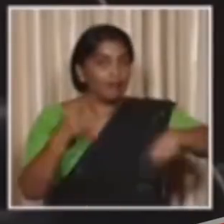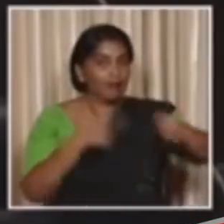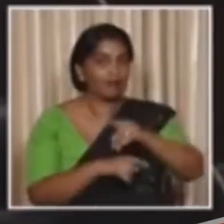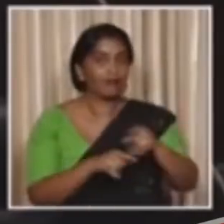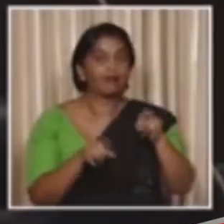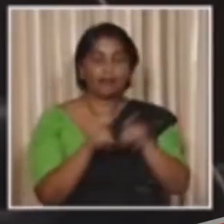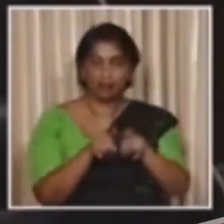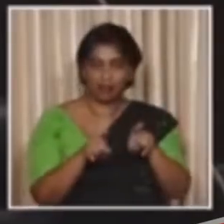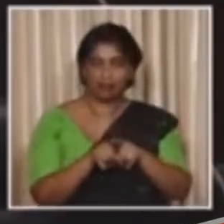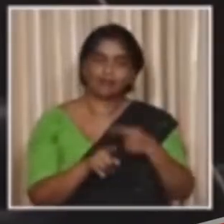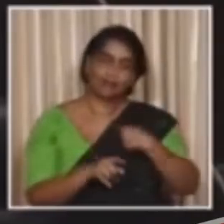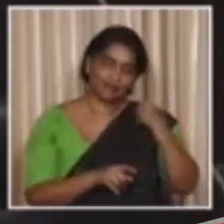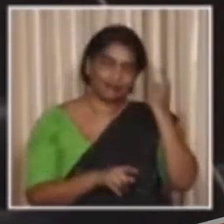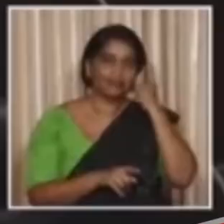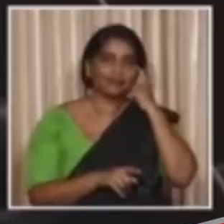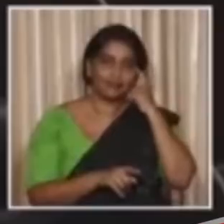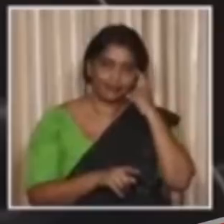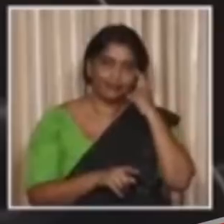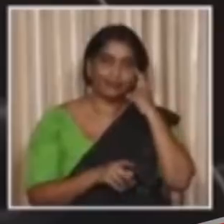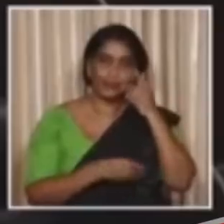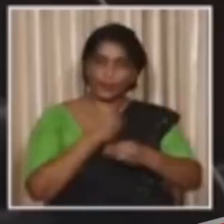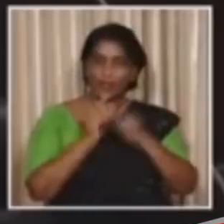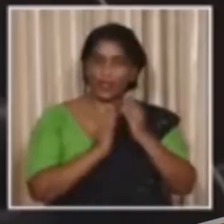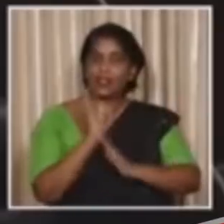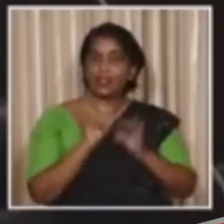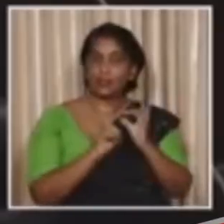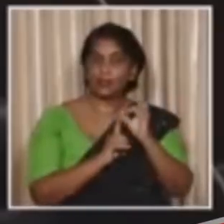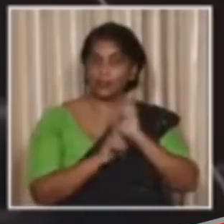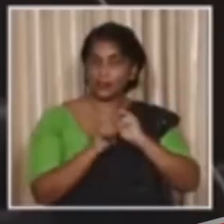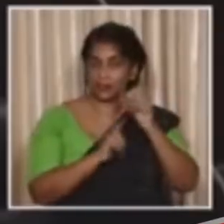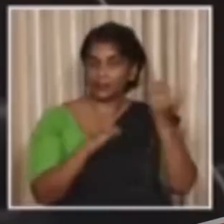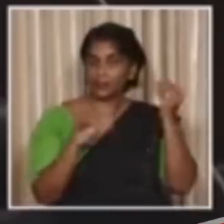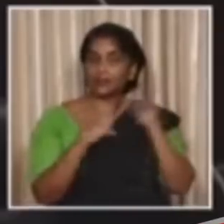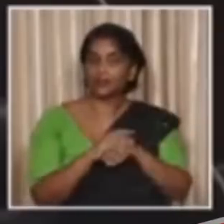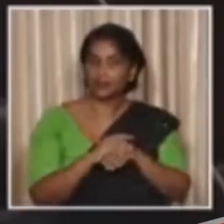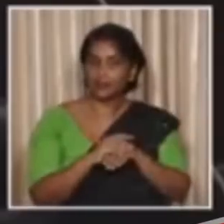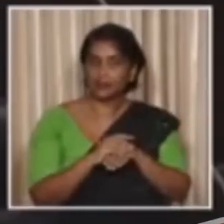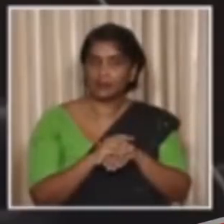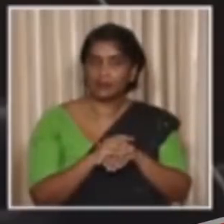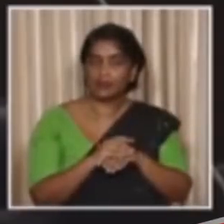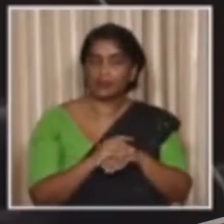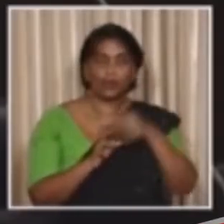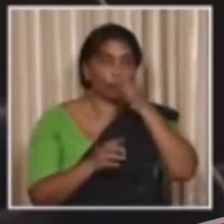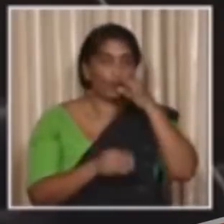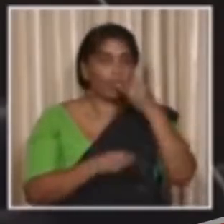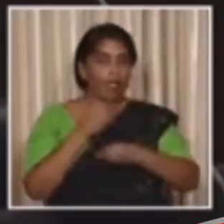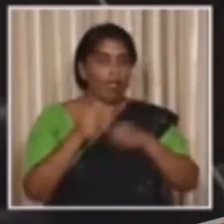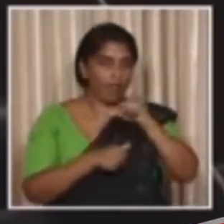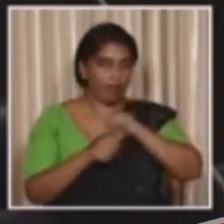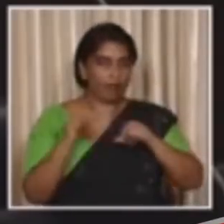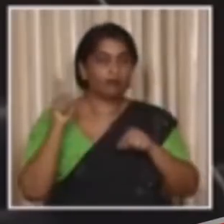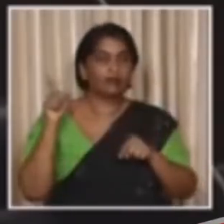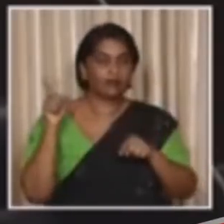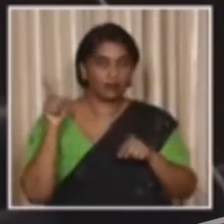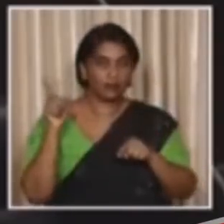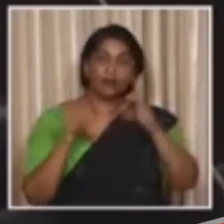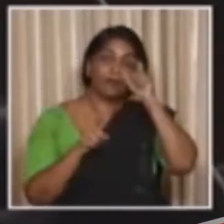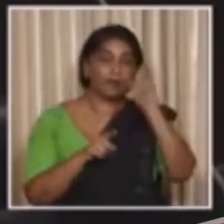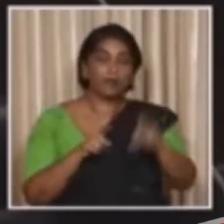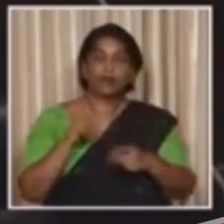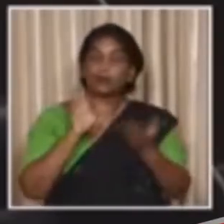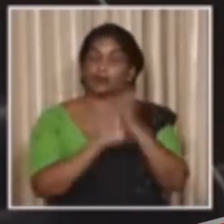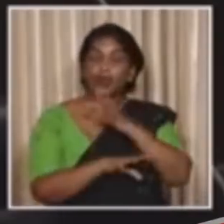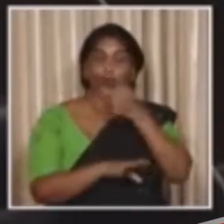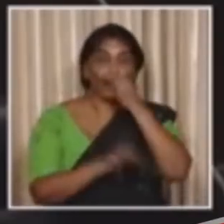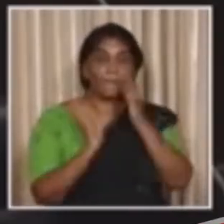කැචර්ලට. මම දන්නවනේ දැන් මම කර්මාන්ත අමාත්‍යංශයෙන් ආවට පස්සේ අර ලුණු ආයතනයක් තියෙනවා. ඒකේ ඔයලා බලන්න ඒ කාලේ දුන්නේ